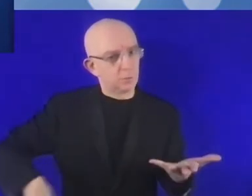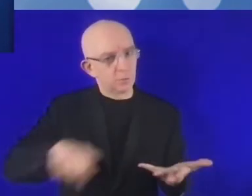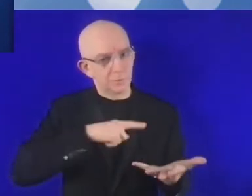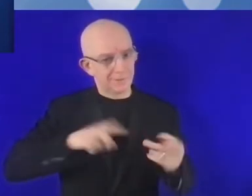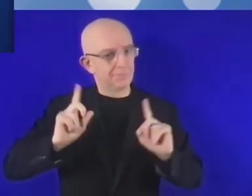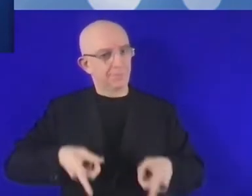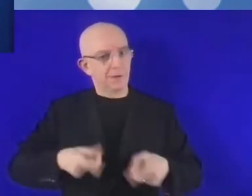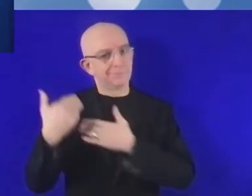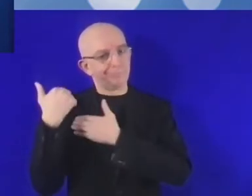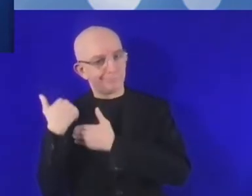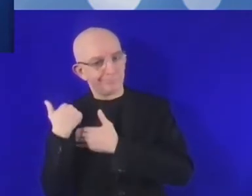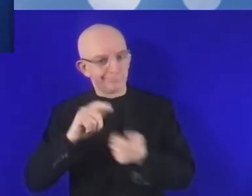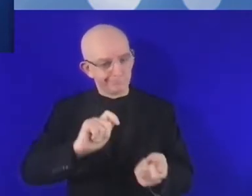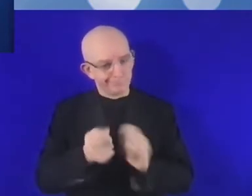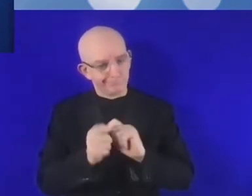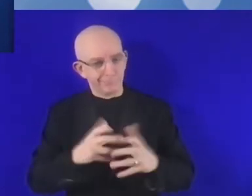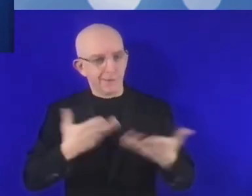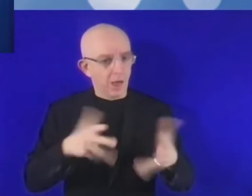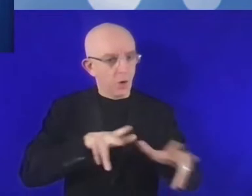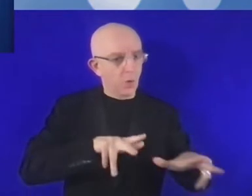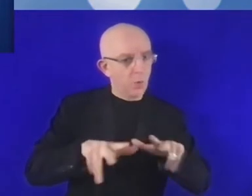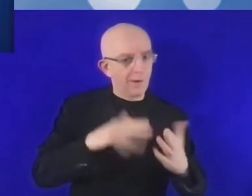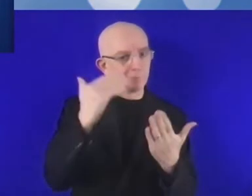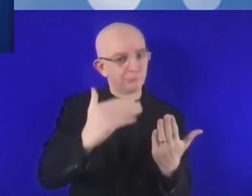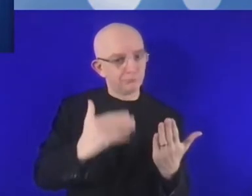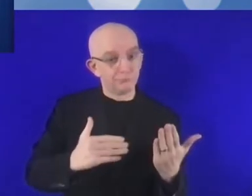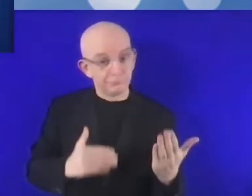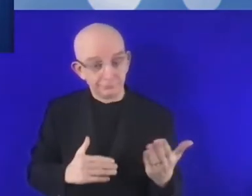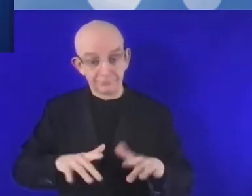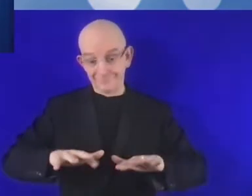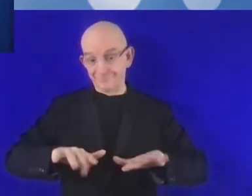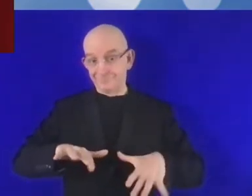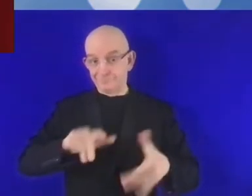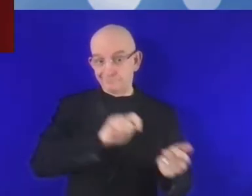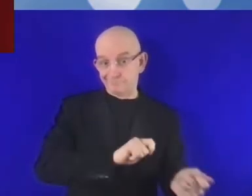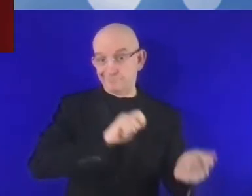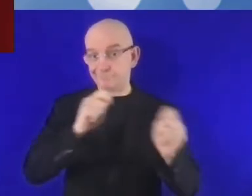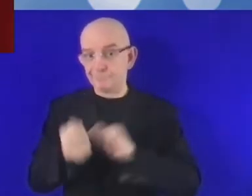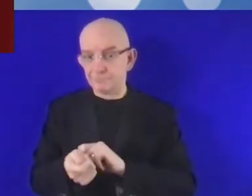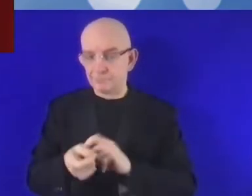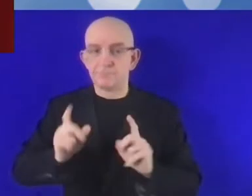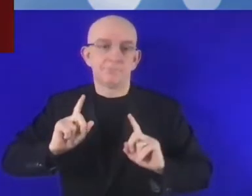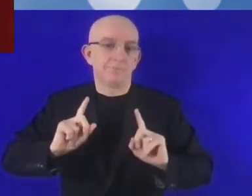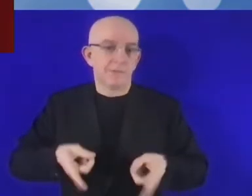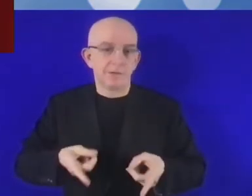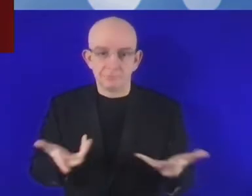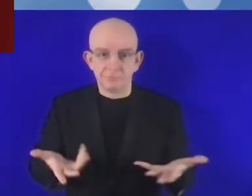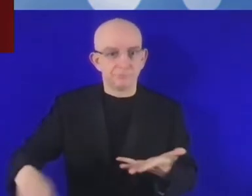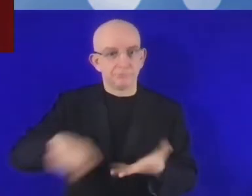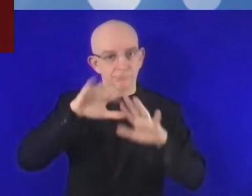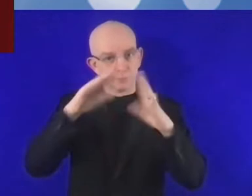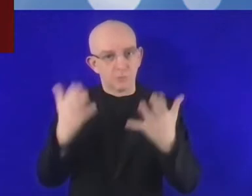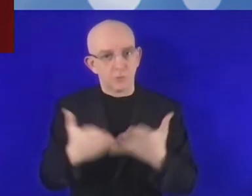كيف ننظم هذا الفضاء. إن الفضاء الرقمي مهم للجميع،